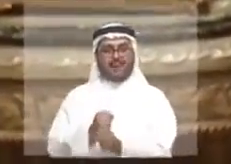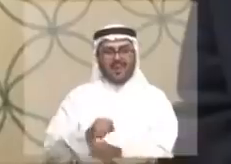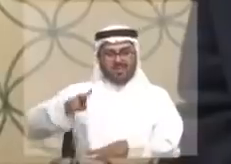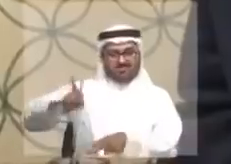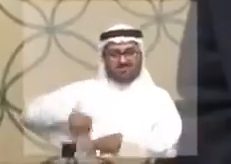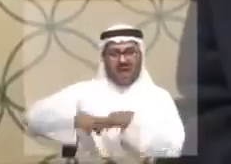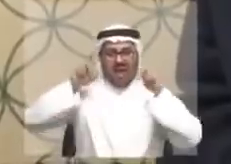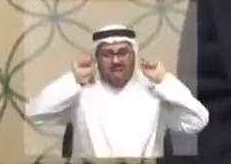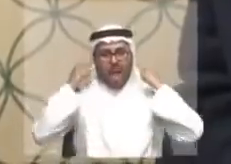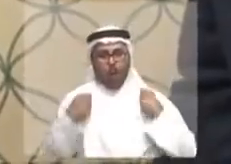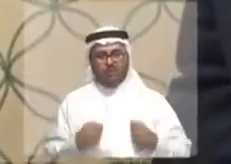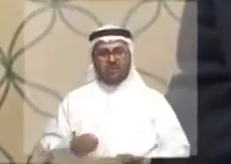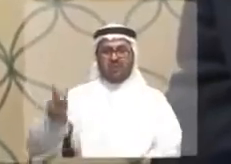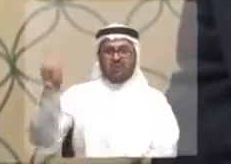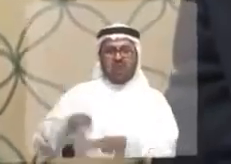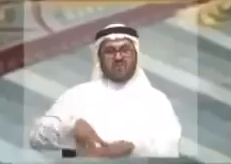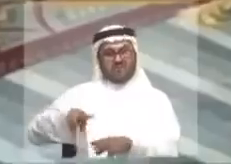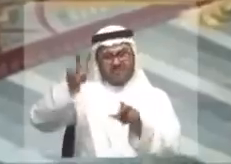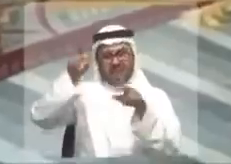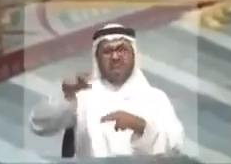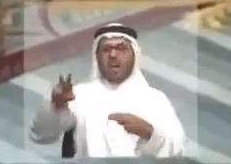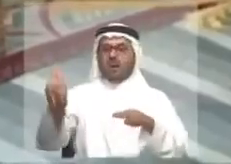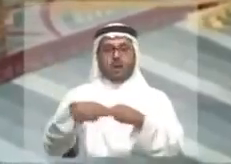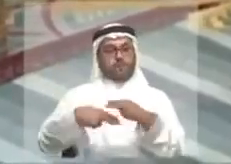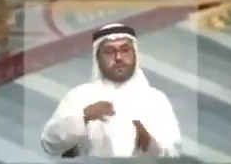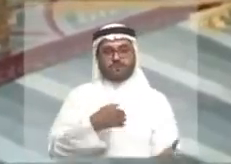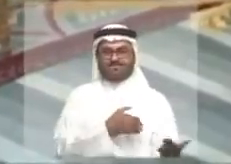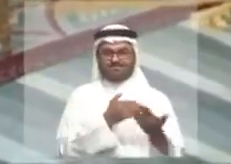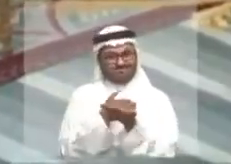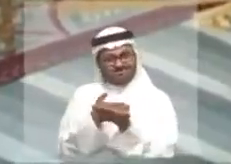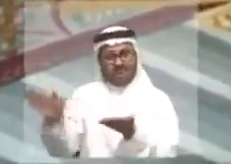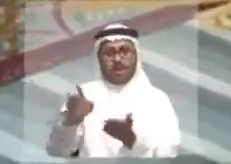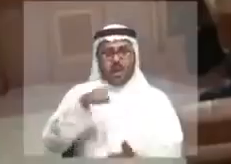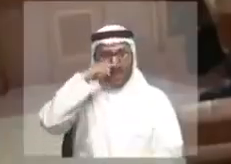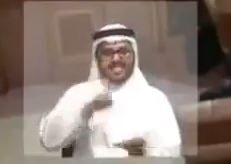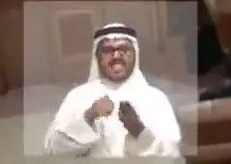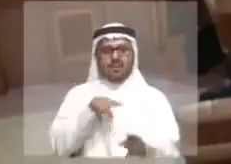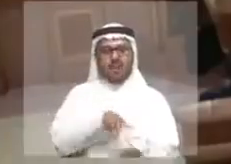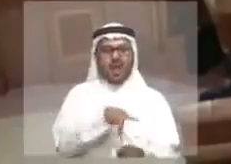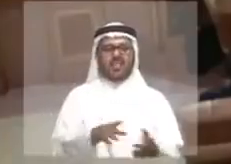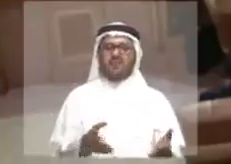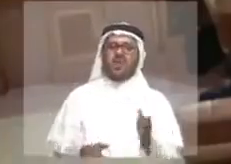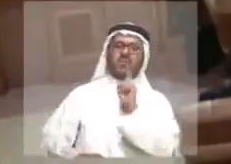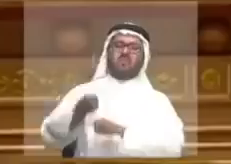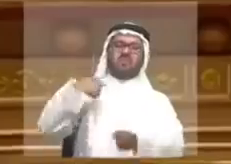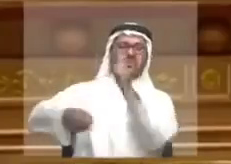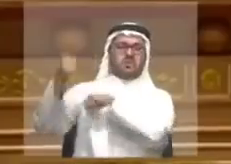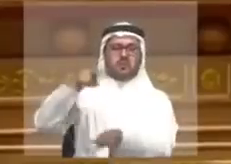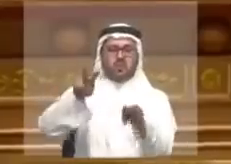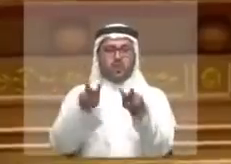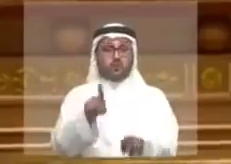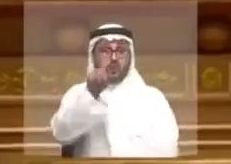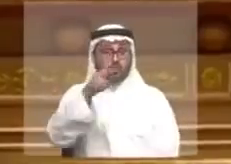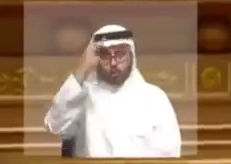الأقصى يرتكز على إرث كبير في تاريخ المملكة المناصر لهذه القضية وعلى مدى عقود،